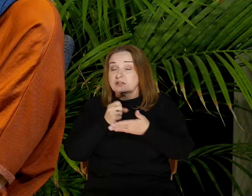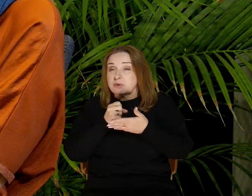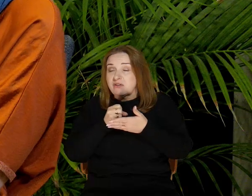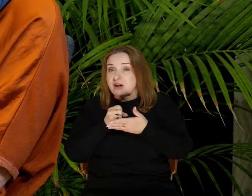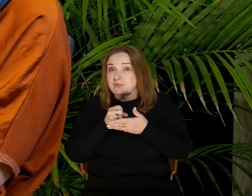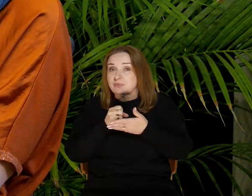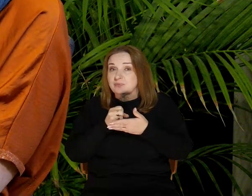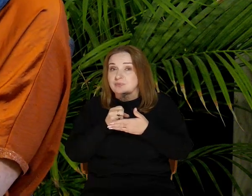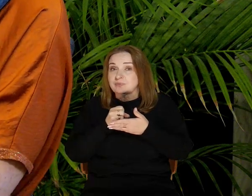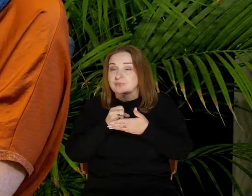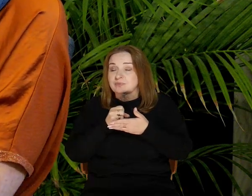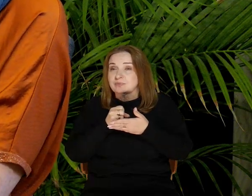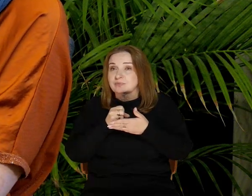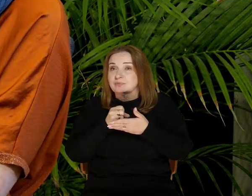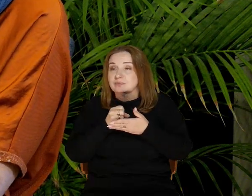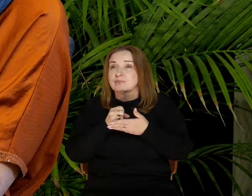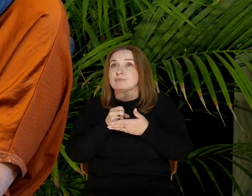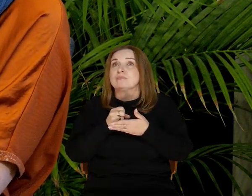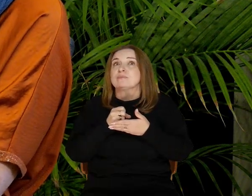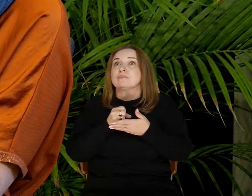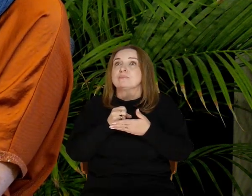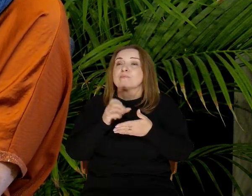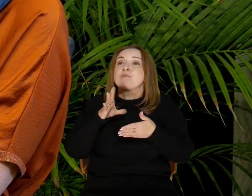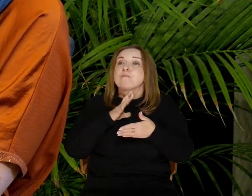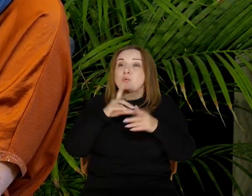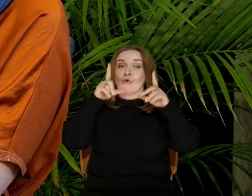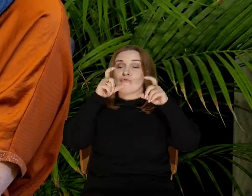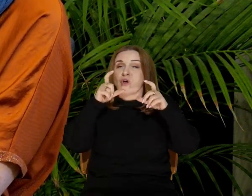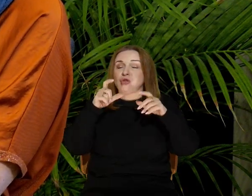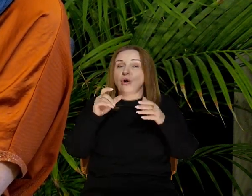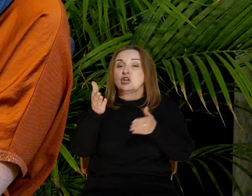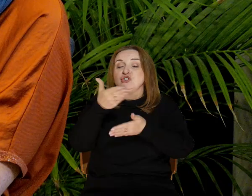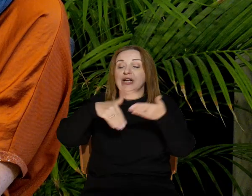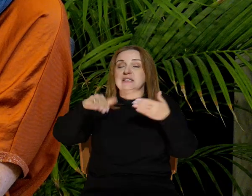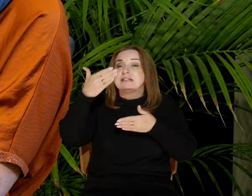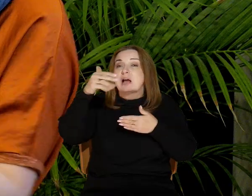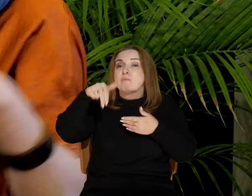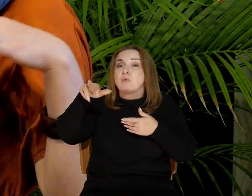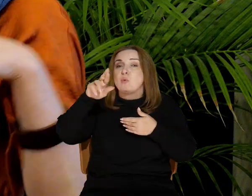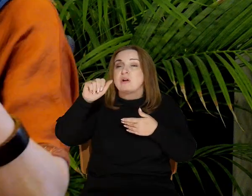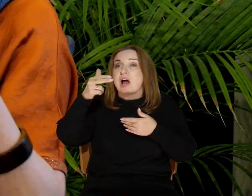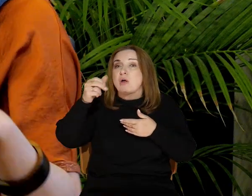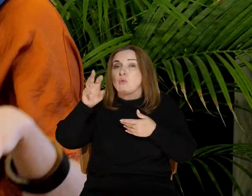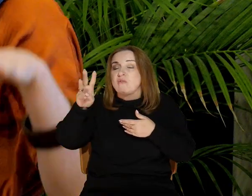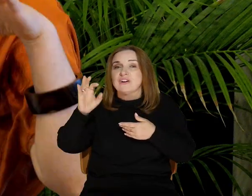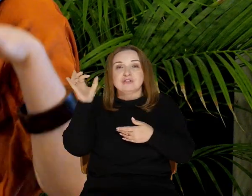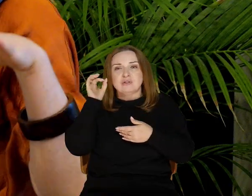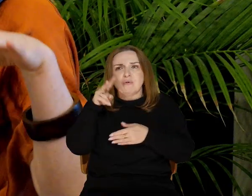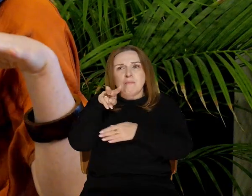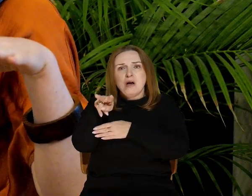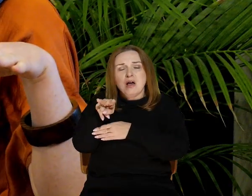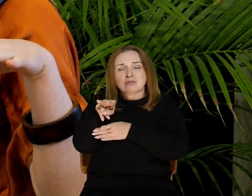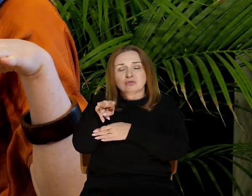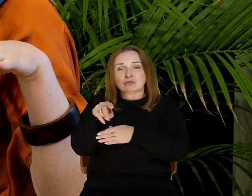to zrównany z ziemią Muranów i ta dziewczynka patrząca, i rzeczywiście to jest taki moment jakby tego